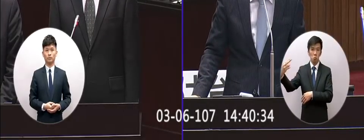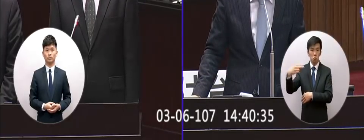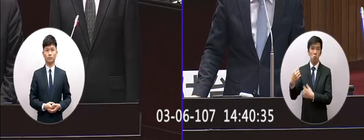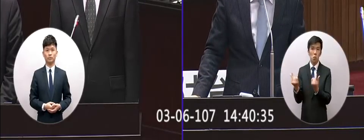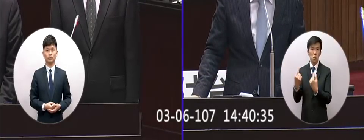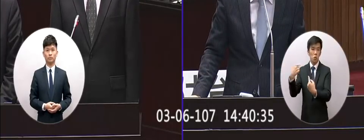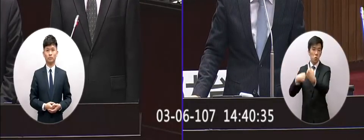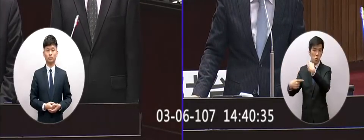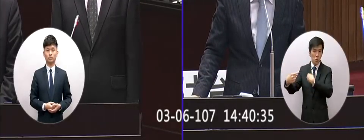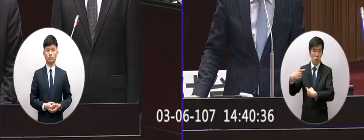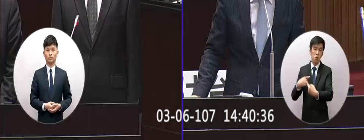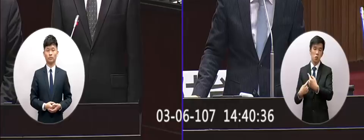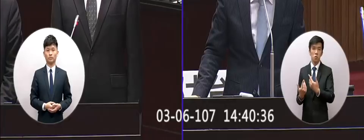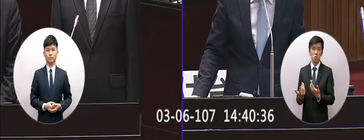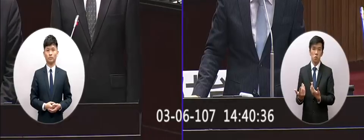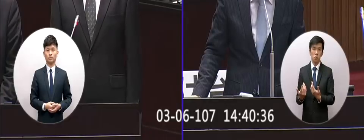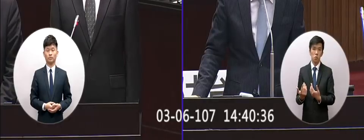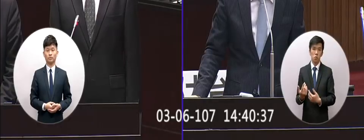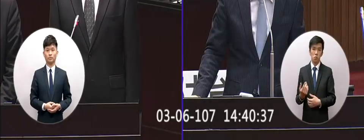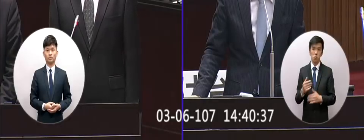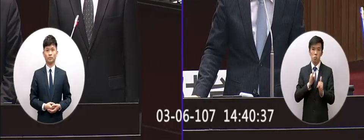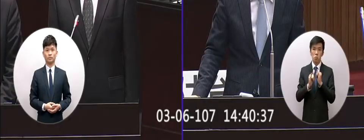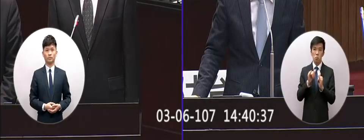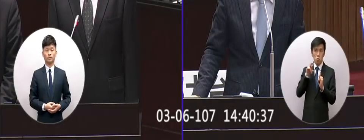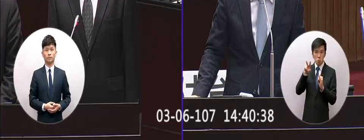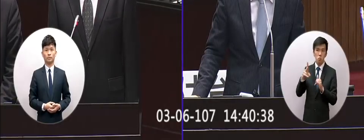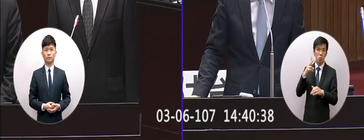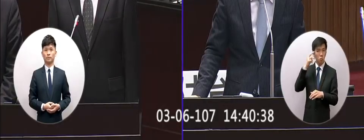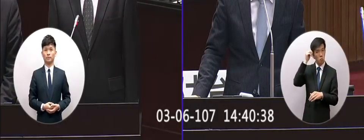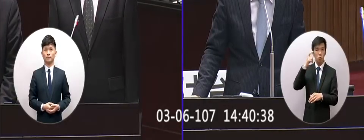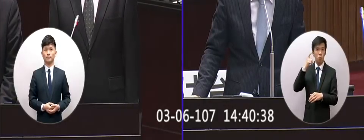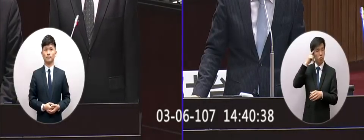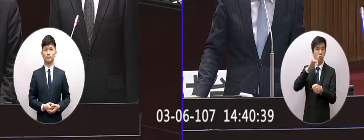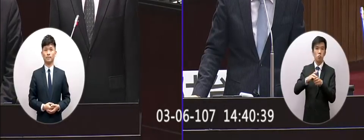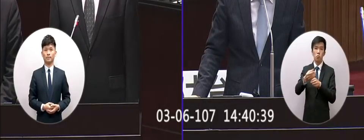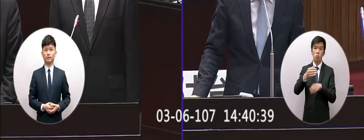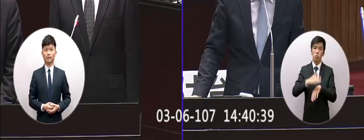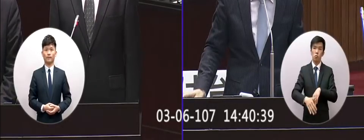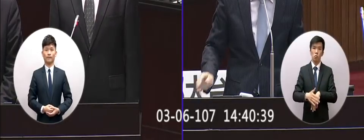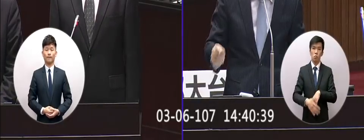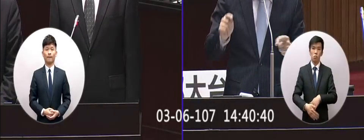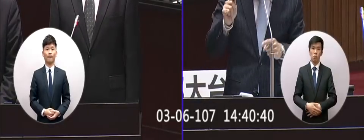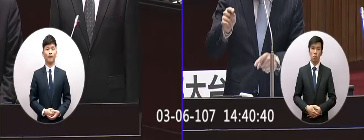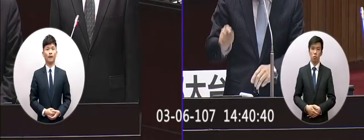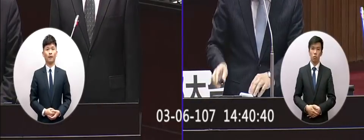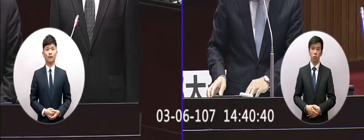赶尽杀绝或者糟蹋的话，人民当然不能接受，好不好？所以这